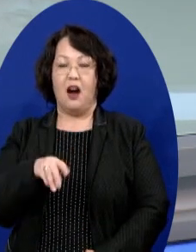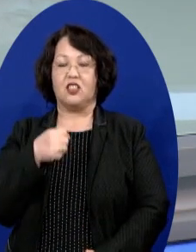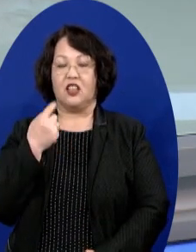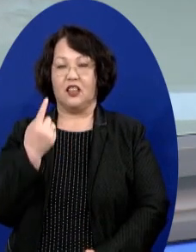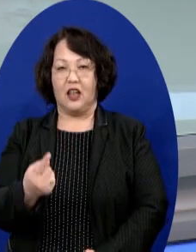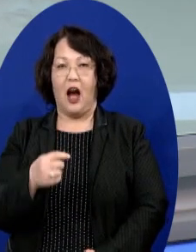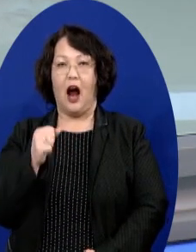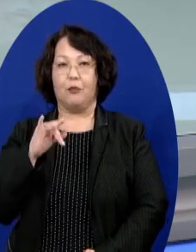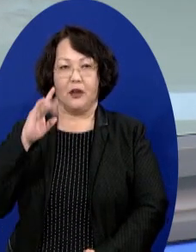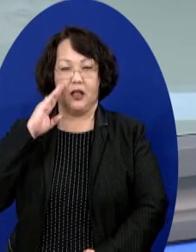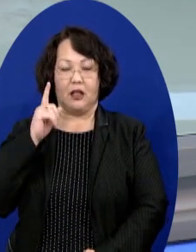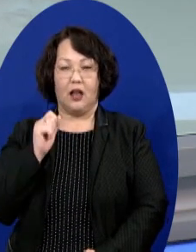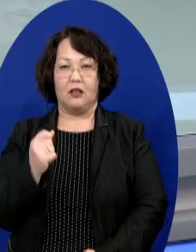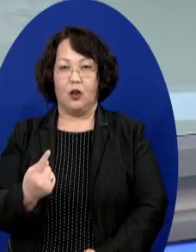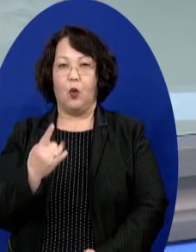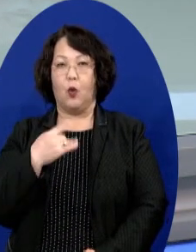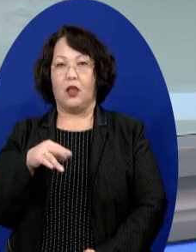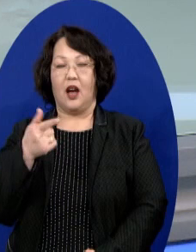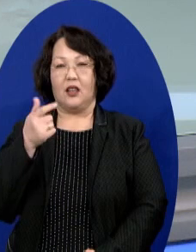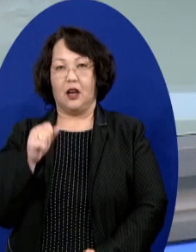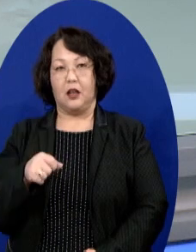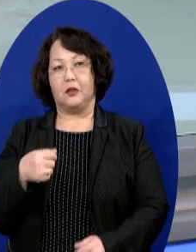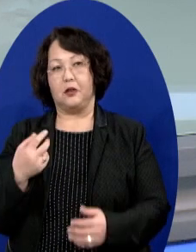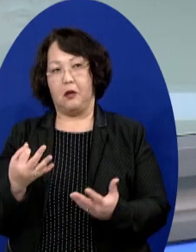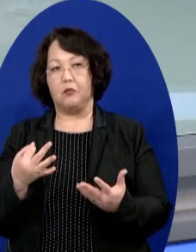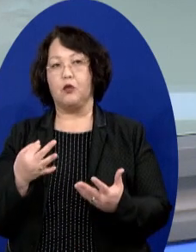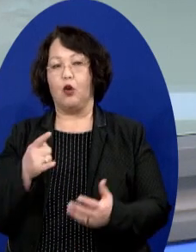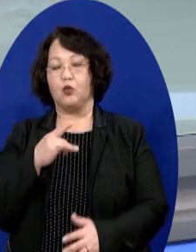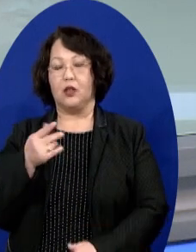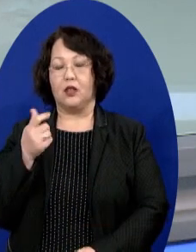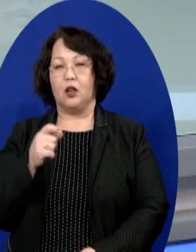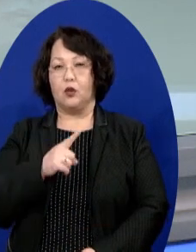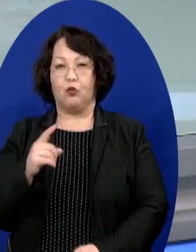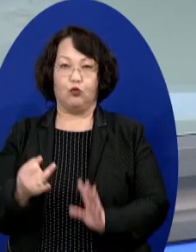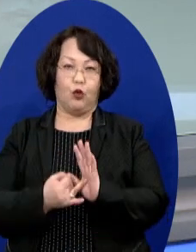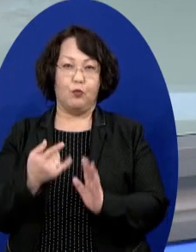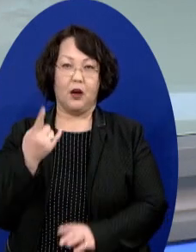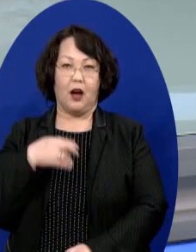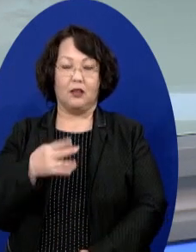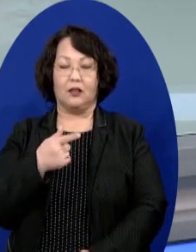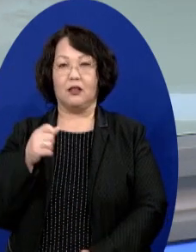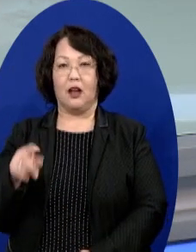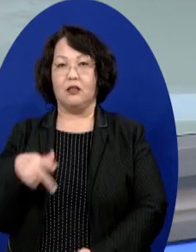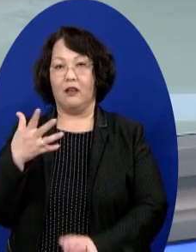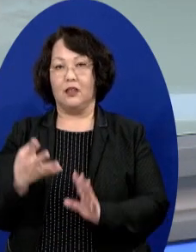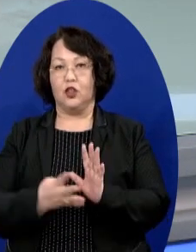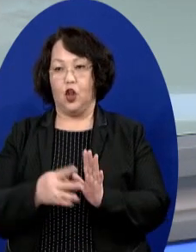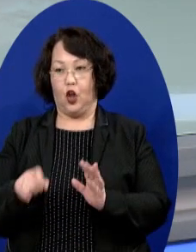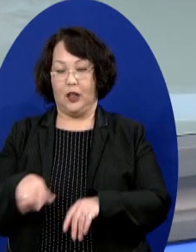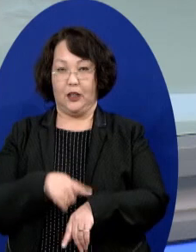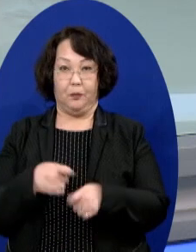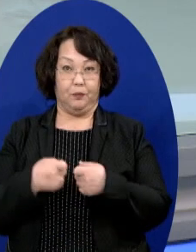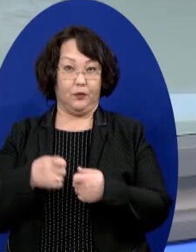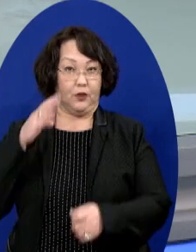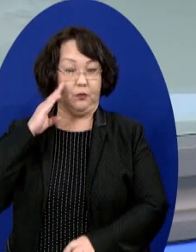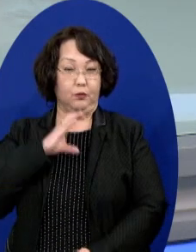1, хурамдаа генерал 8, дэсэгч генерал 21, хошууч генерал 117, бригадын генерал 59 байна. За орчин цагийн зэвсэгт хүчин